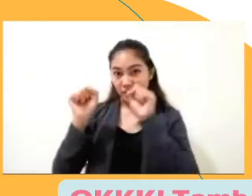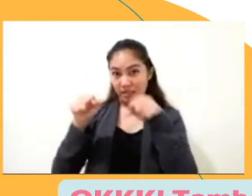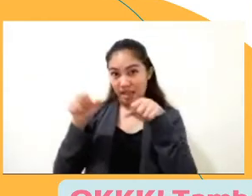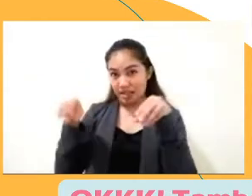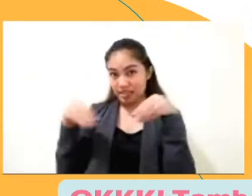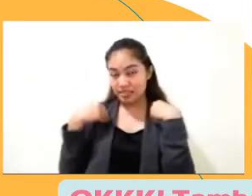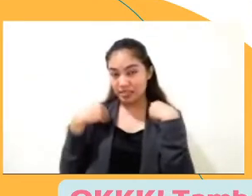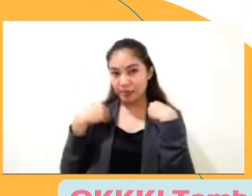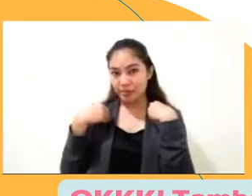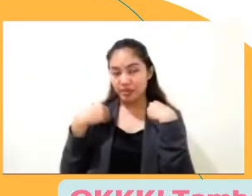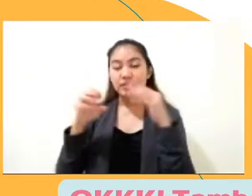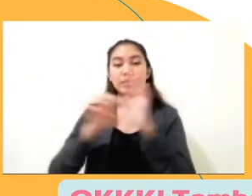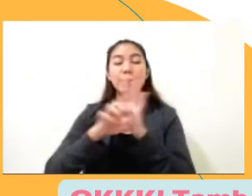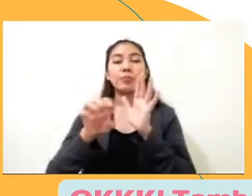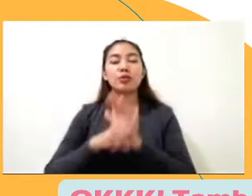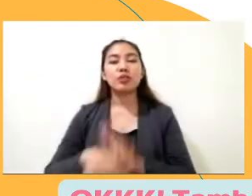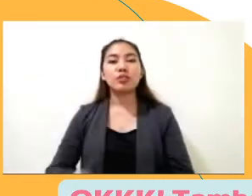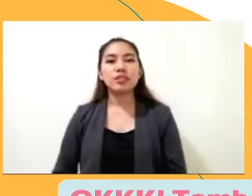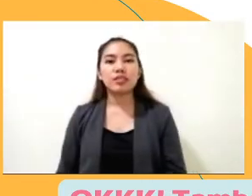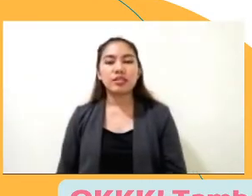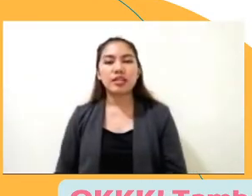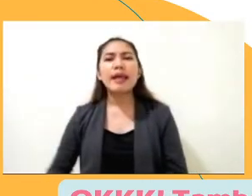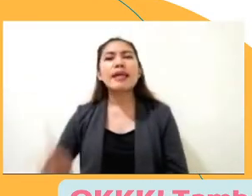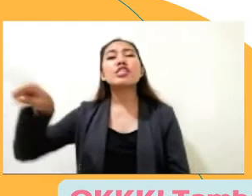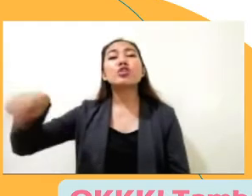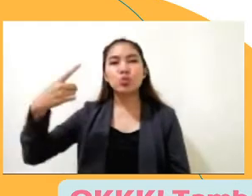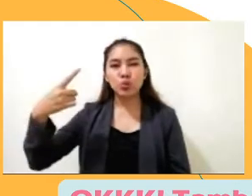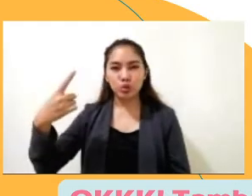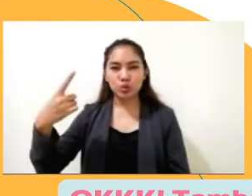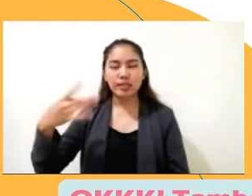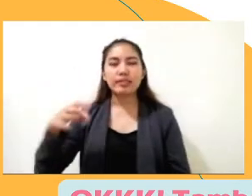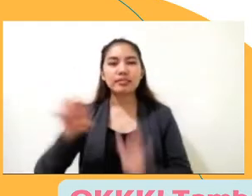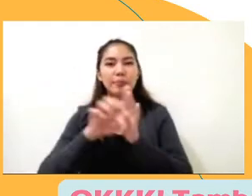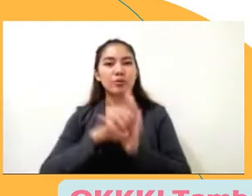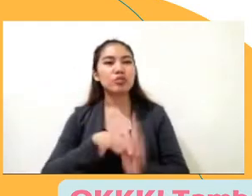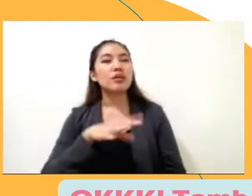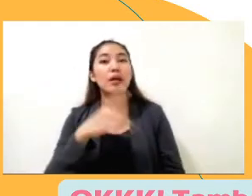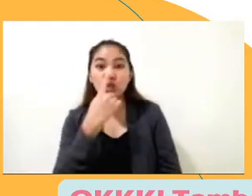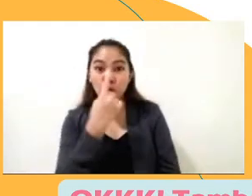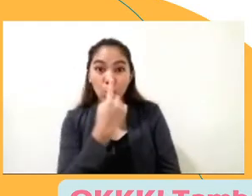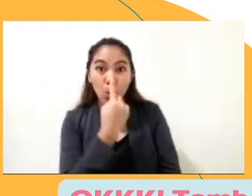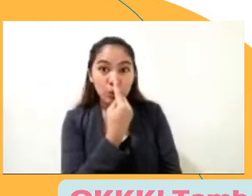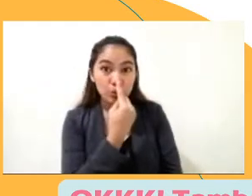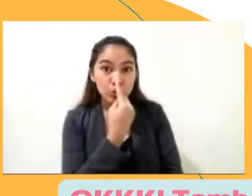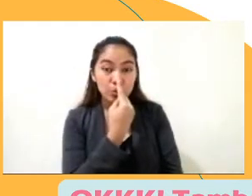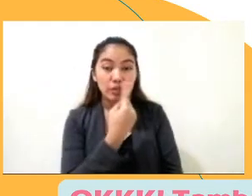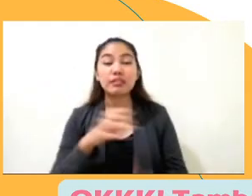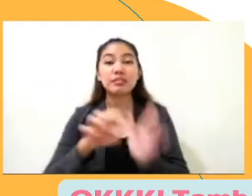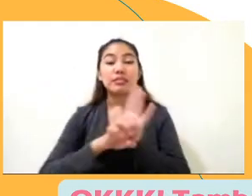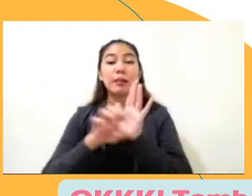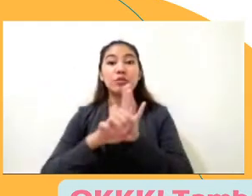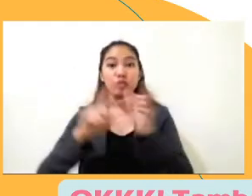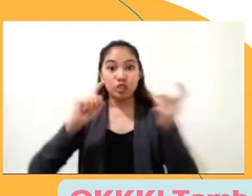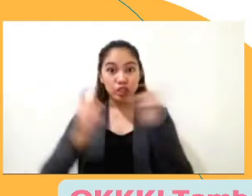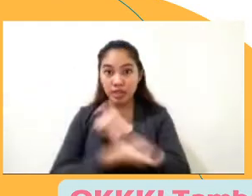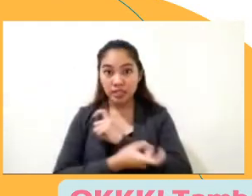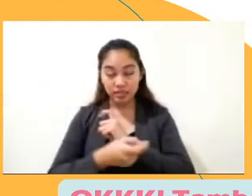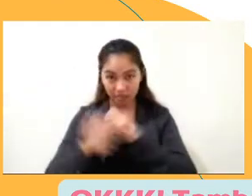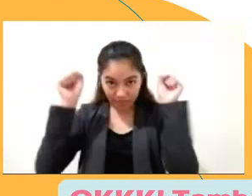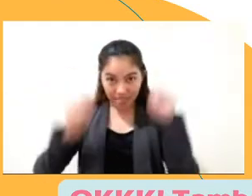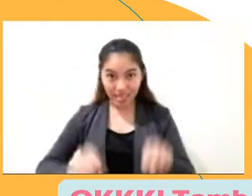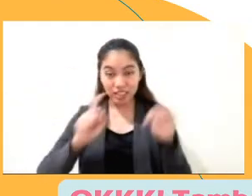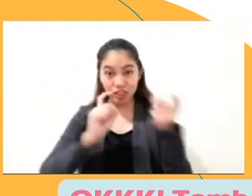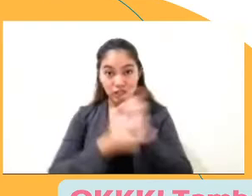kung kunwari, yung ilong ko o yung mga bagay na hindi ko na kailangan, yung mga bagay na hindi ko mababago, yung mata ko,